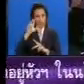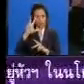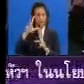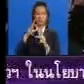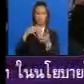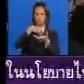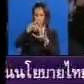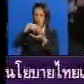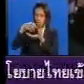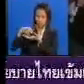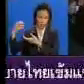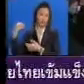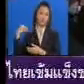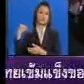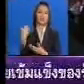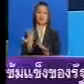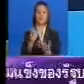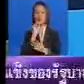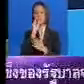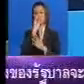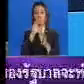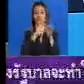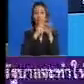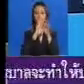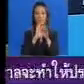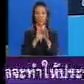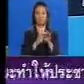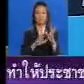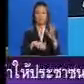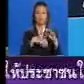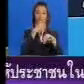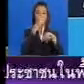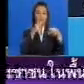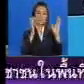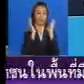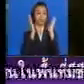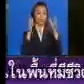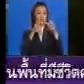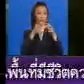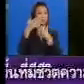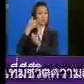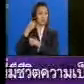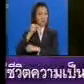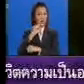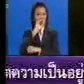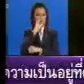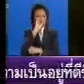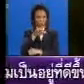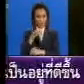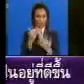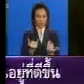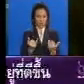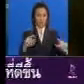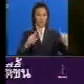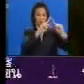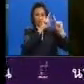าห์ขณะที่นายแพทย์บุรณะสมุทรักษ์โฆษกพรรคประชาธิปัตย์ระบุว่าวันจันทร์นี้รัฐมนตรีกระทรวงแรงงานกระทรวงศึกษาธิการ